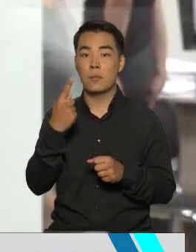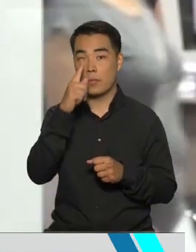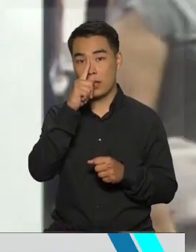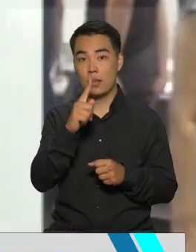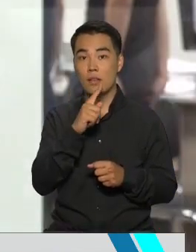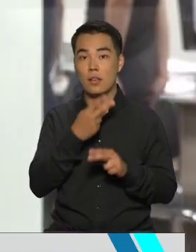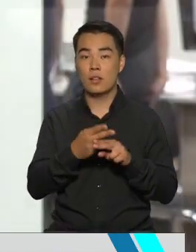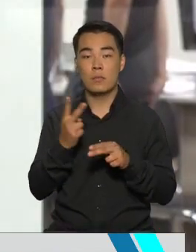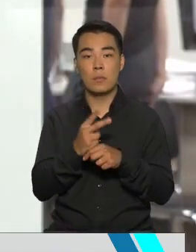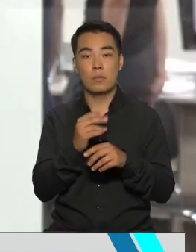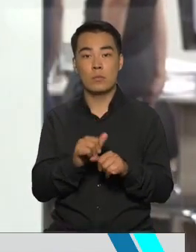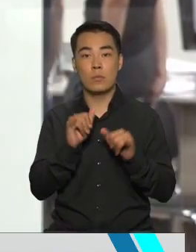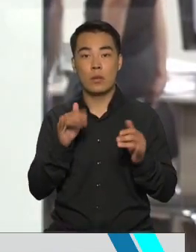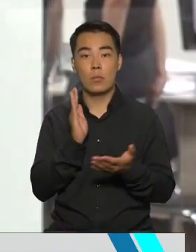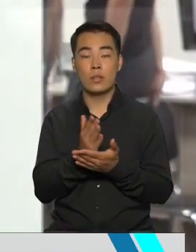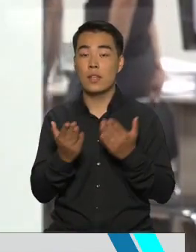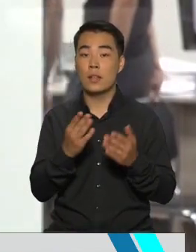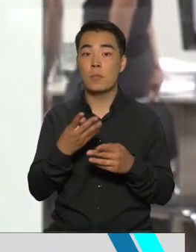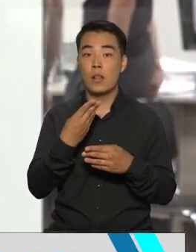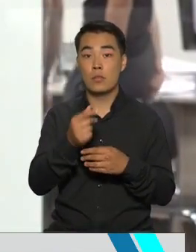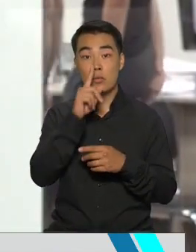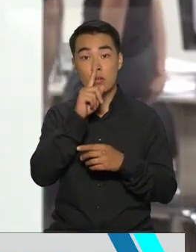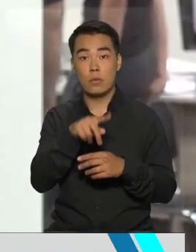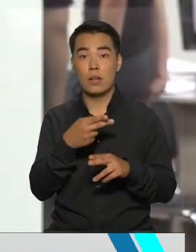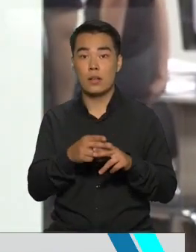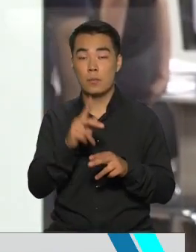ерікті түрде төлей алады. Төлемейтін жағдайда болатын болса,